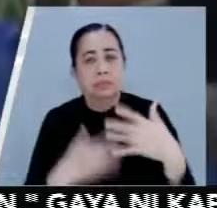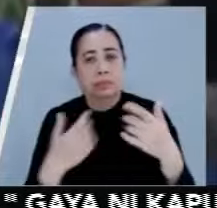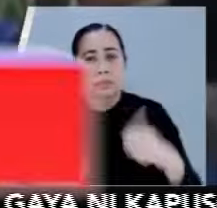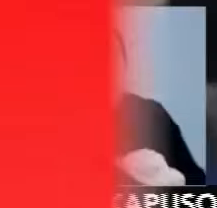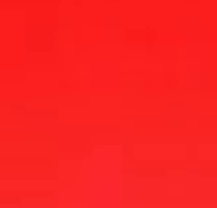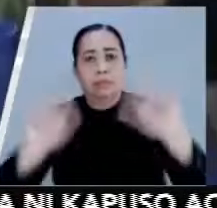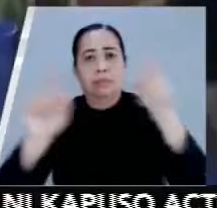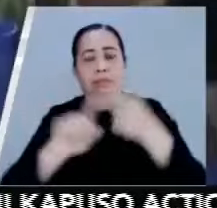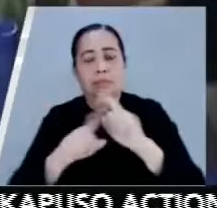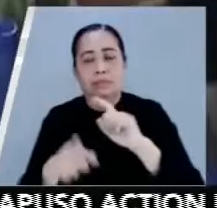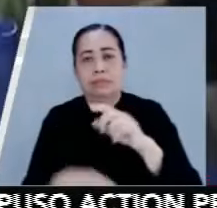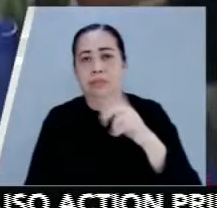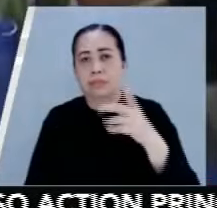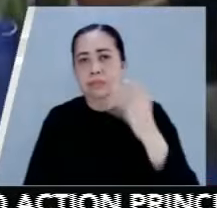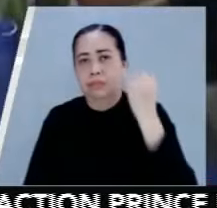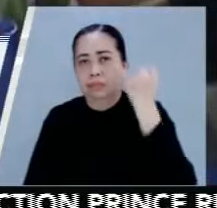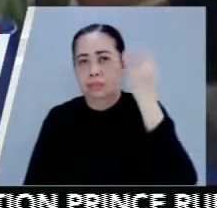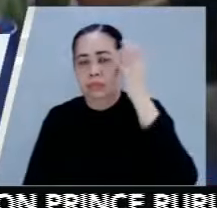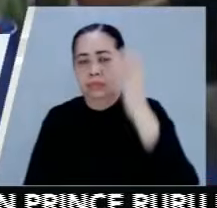consulta